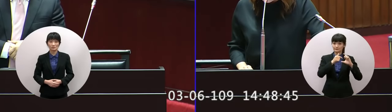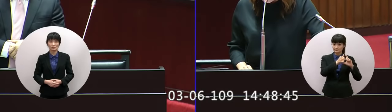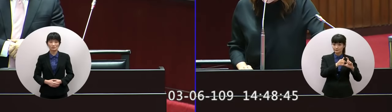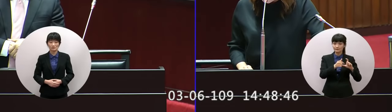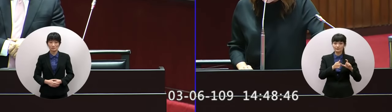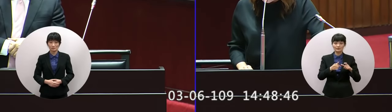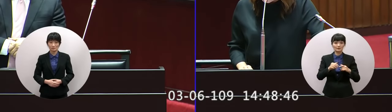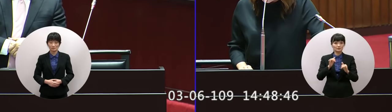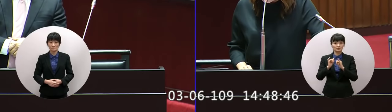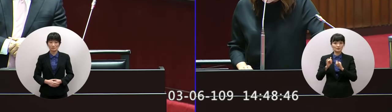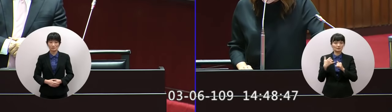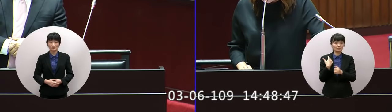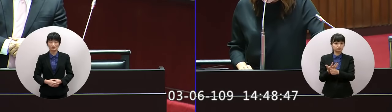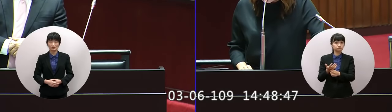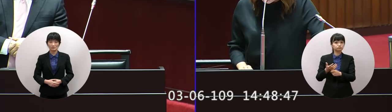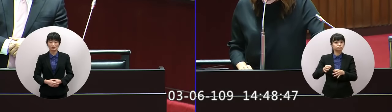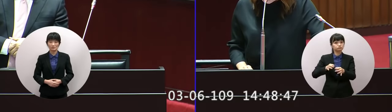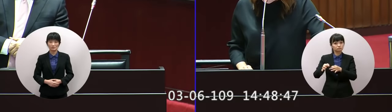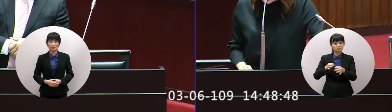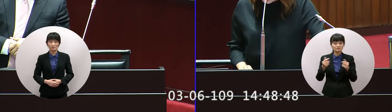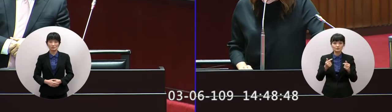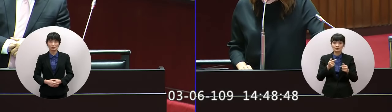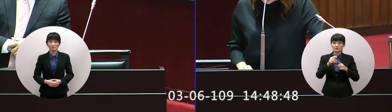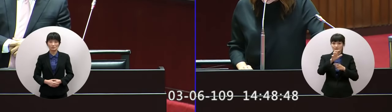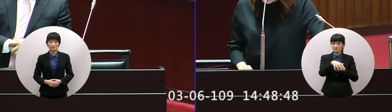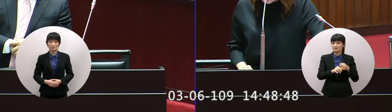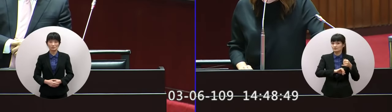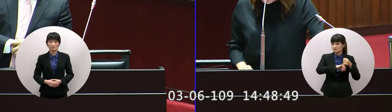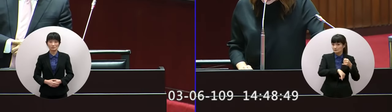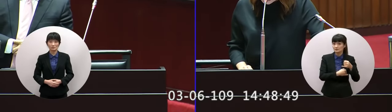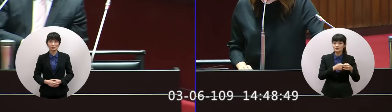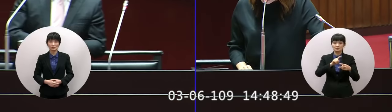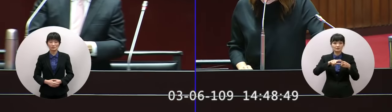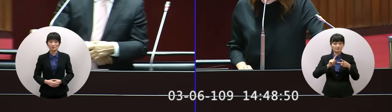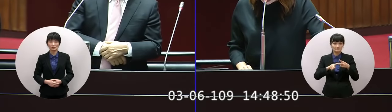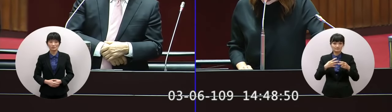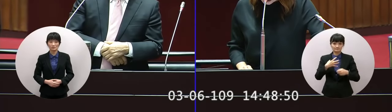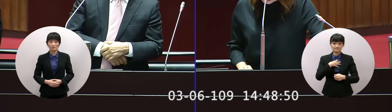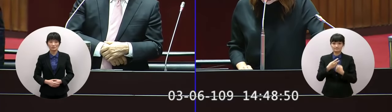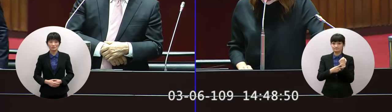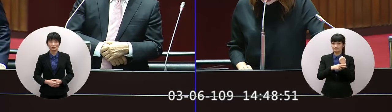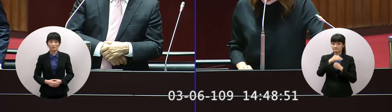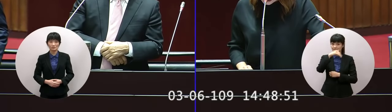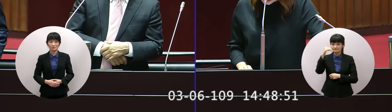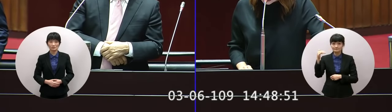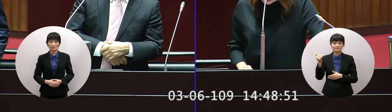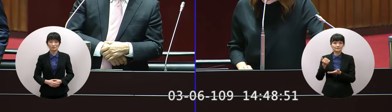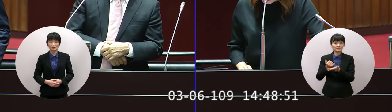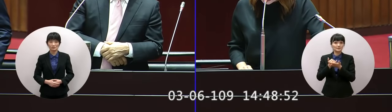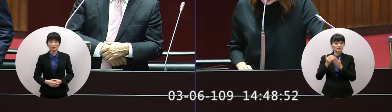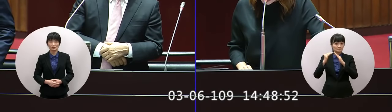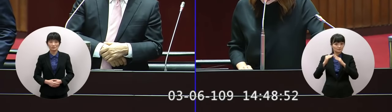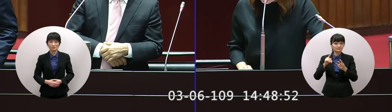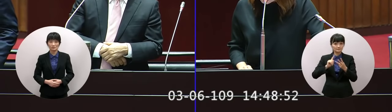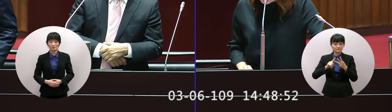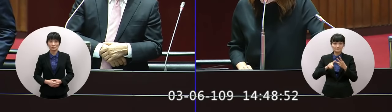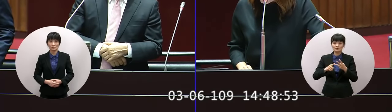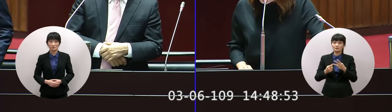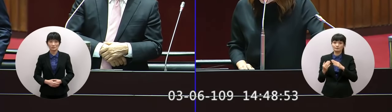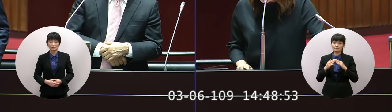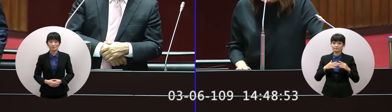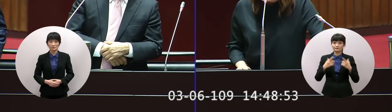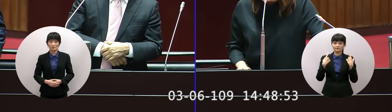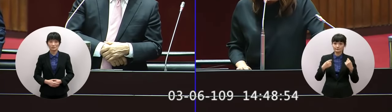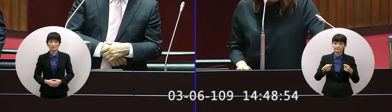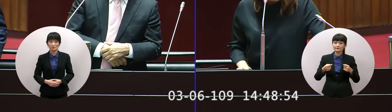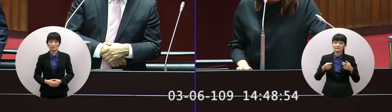对？比如说像垦丁森林游乐区，然后还有阿里山宾馆，然后还有富源森林游乐